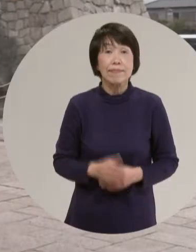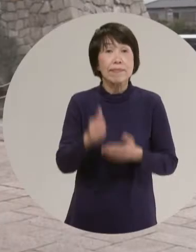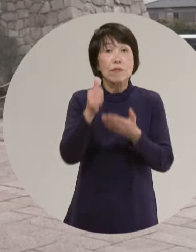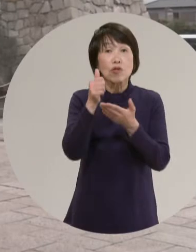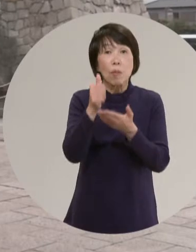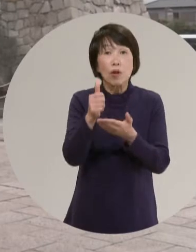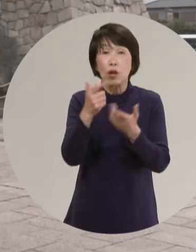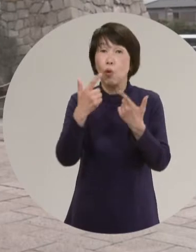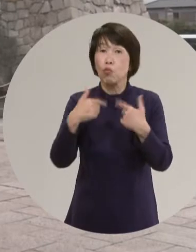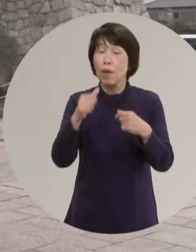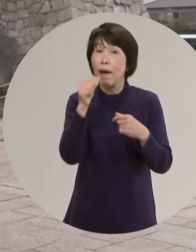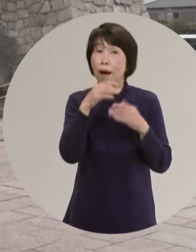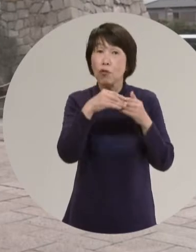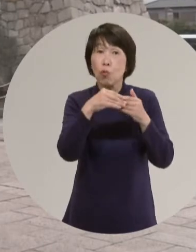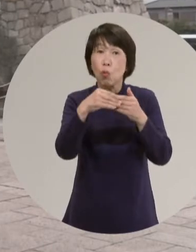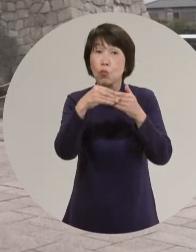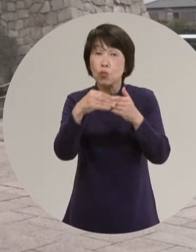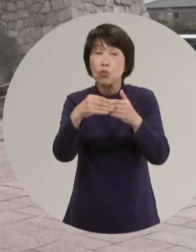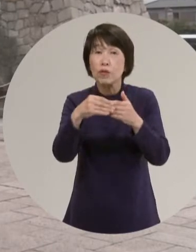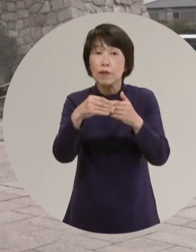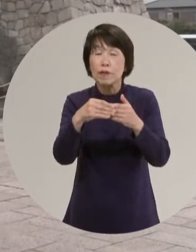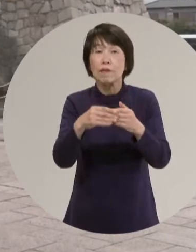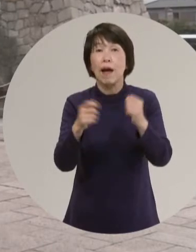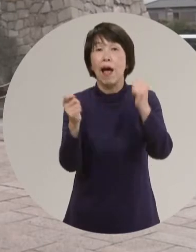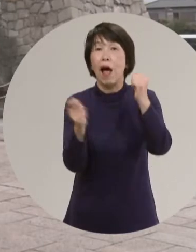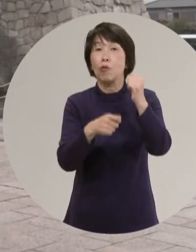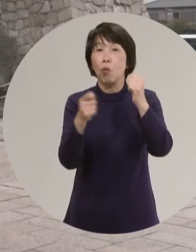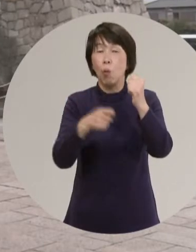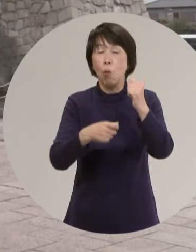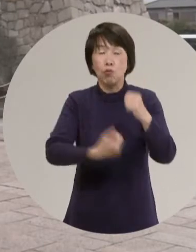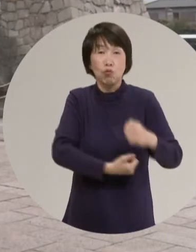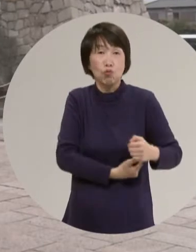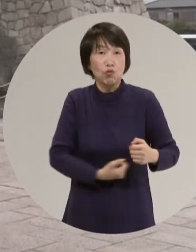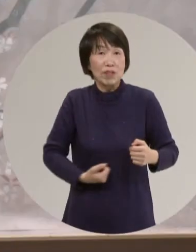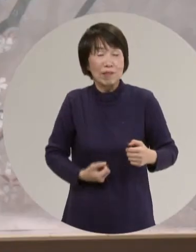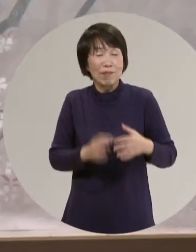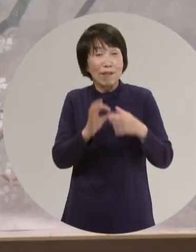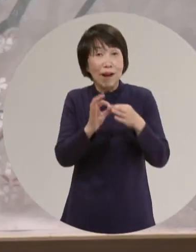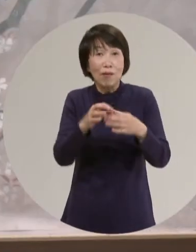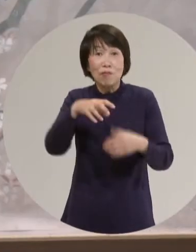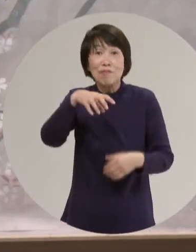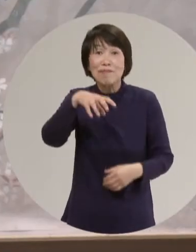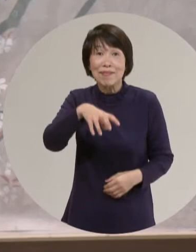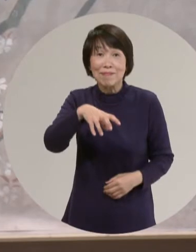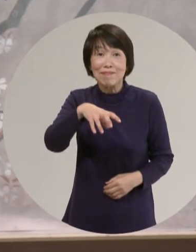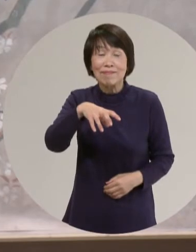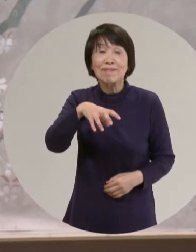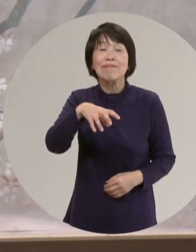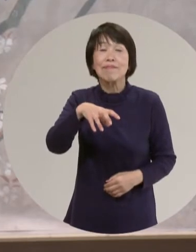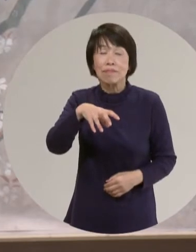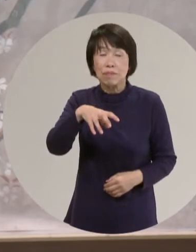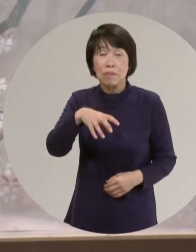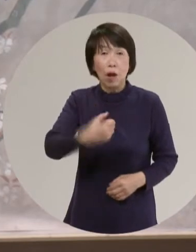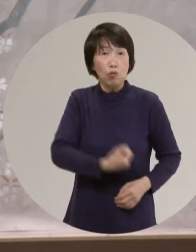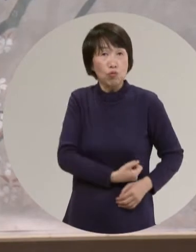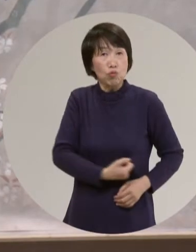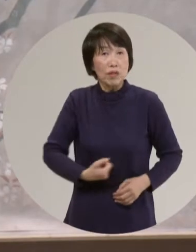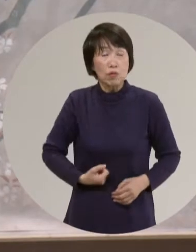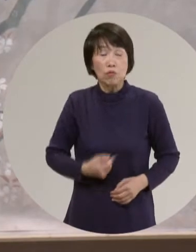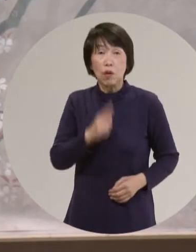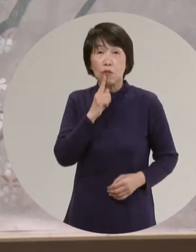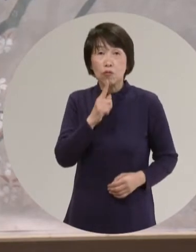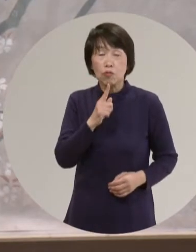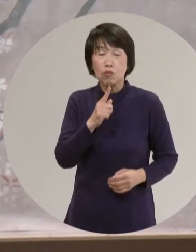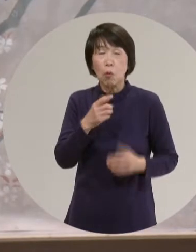鍋谷さんが普段ガイドするのは赤穂の忠臣蔵ゆかりの地。ちなみに忠臣蔵